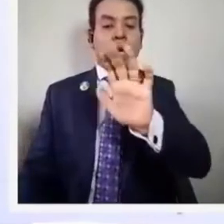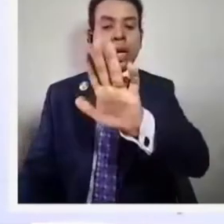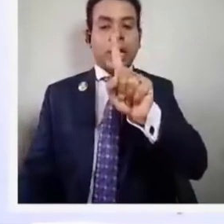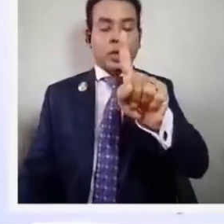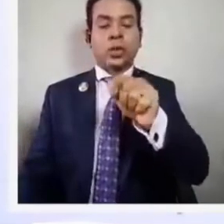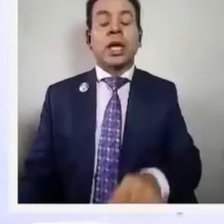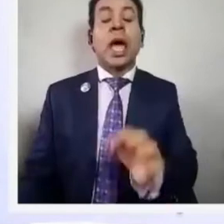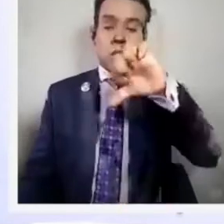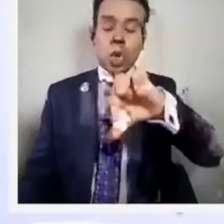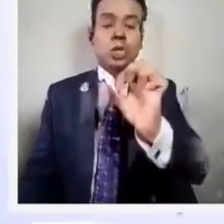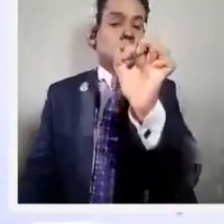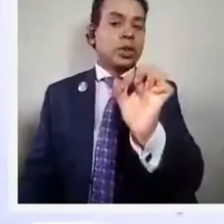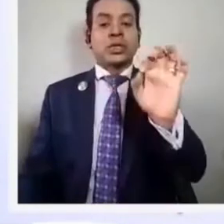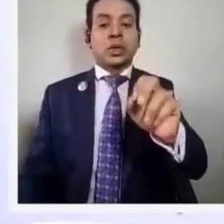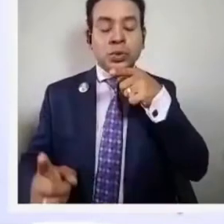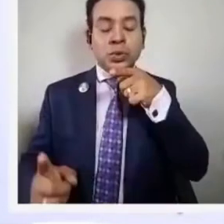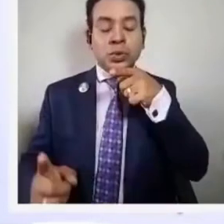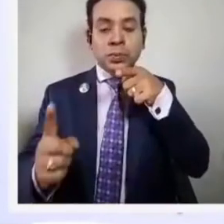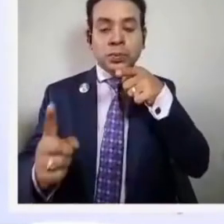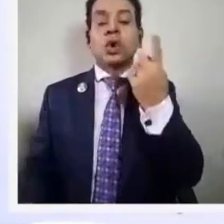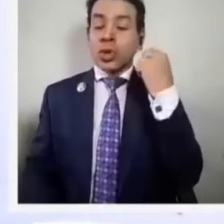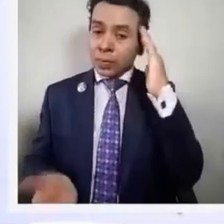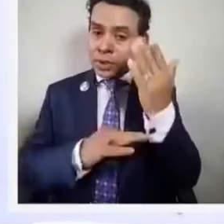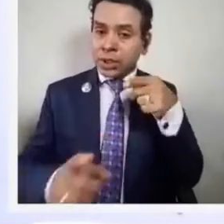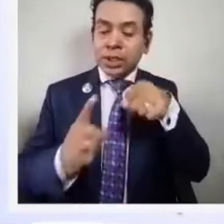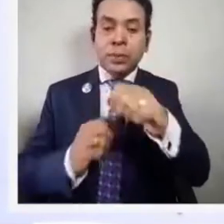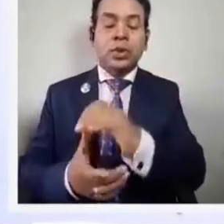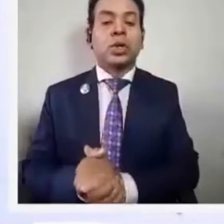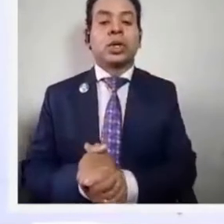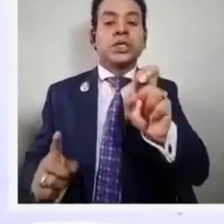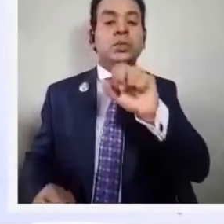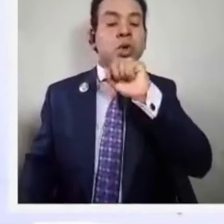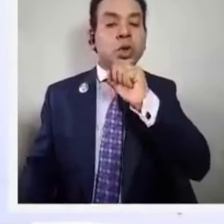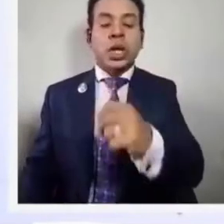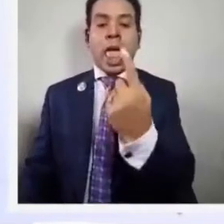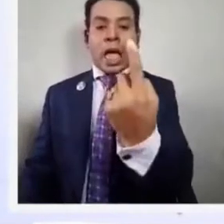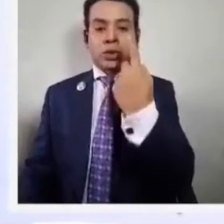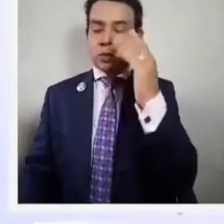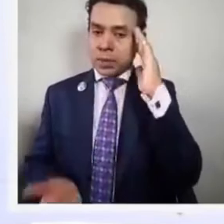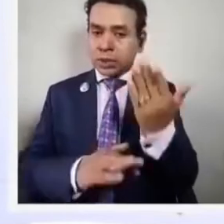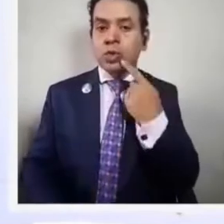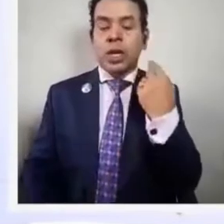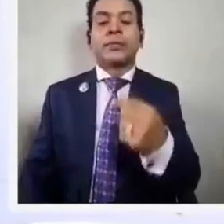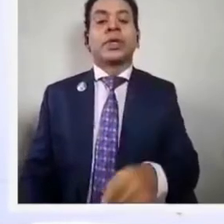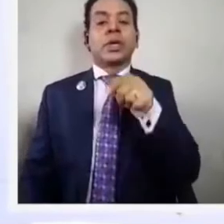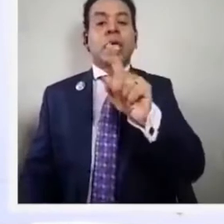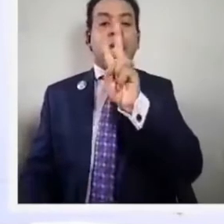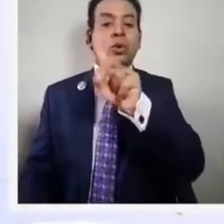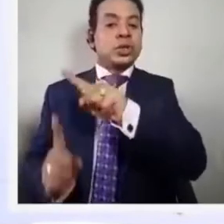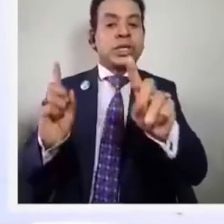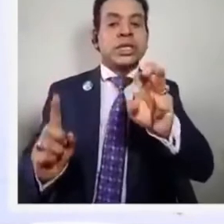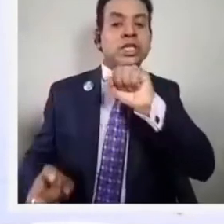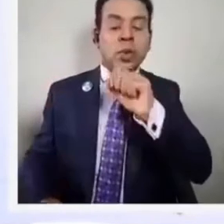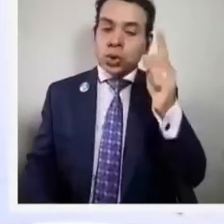সময় করোনায় 42 জনের মৃত্যু হয়েছে। আজ বুধবার দেশে করোনা ভাইরাসের সংক্রমণ পরিস্থিতি নিয়ে স্বাস্থ্য